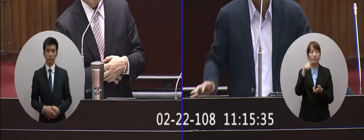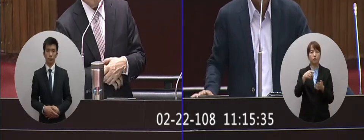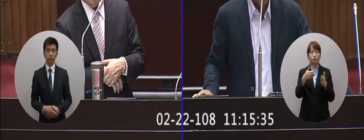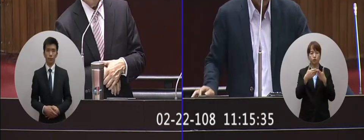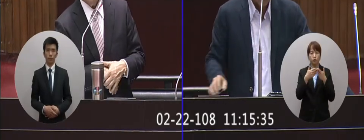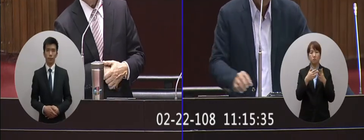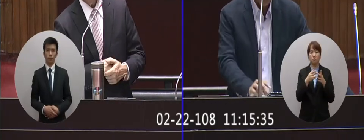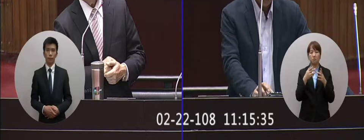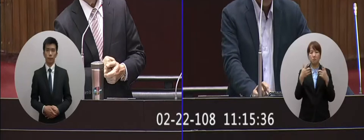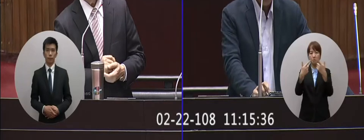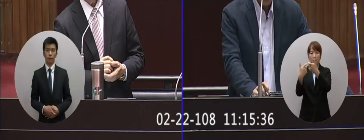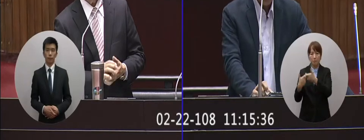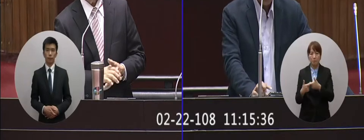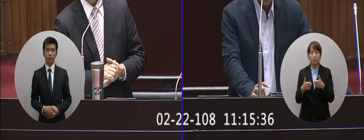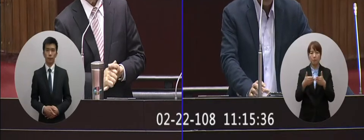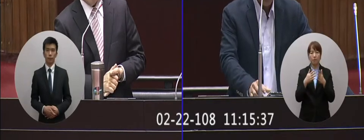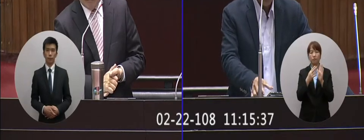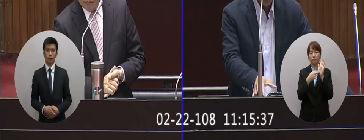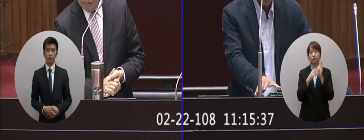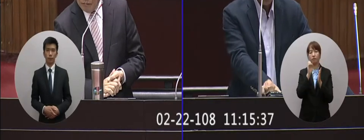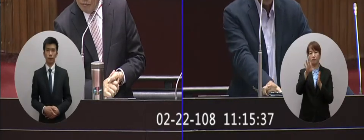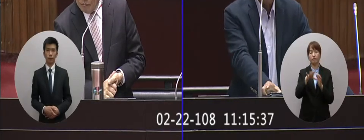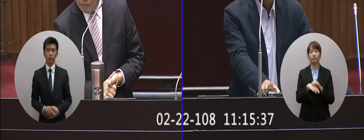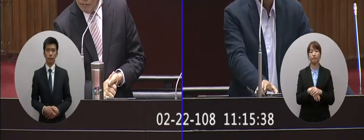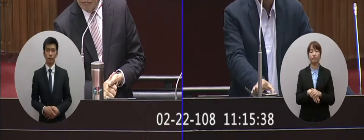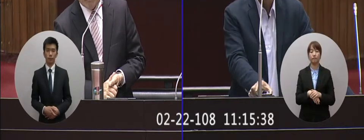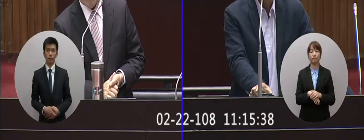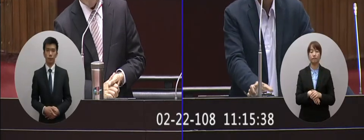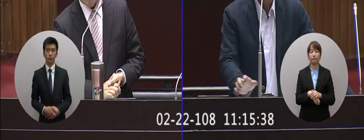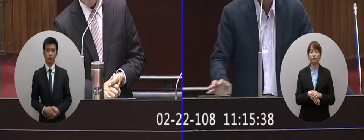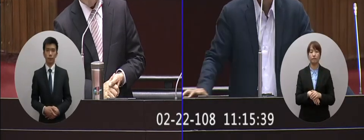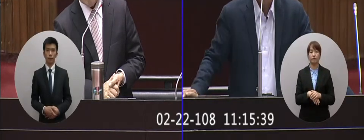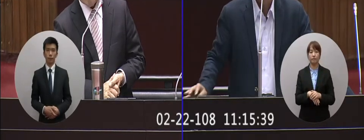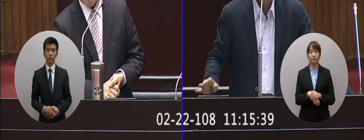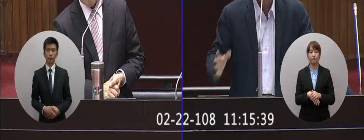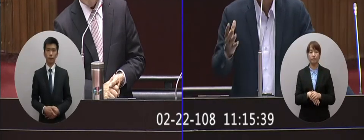很务实的去告诉大家，比如说这一次的我们